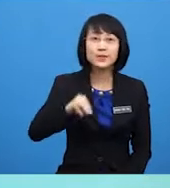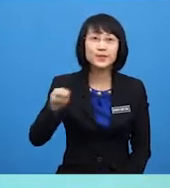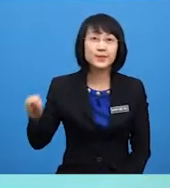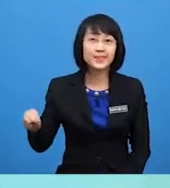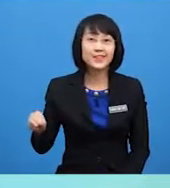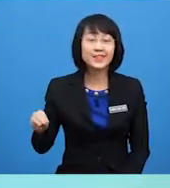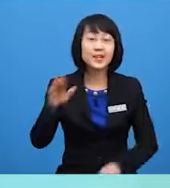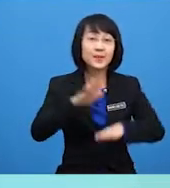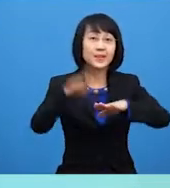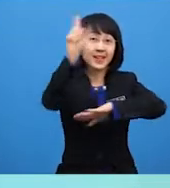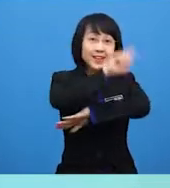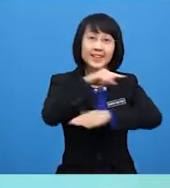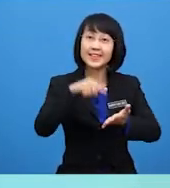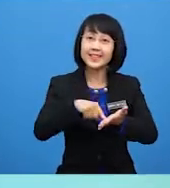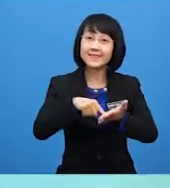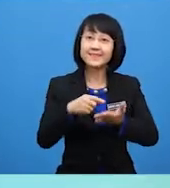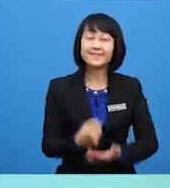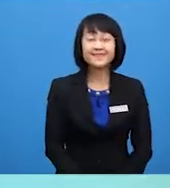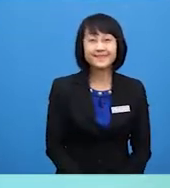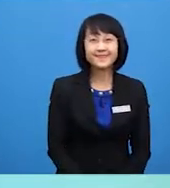murid-murid pada hari ini.